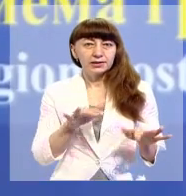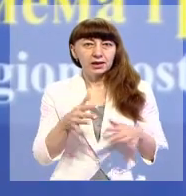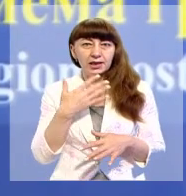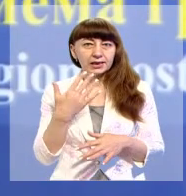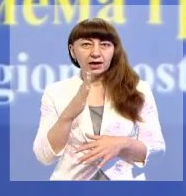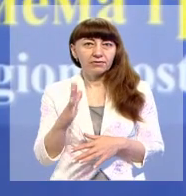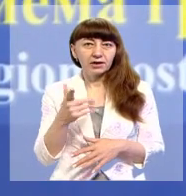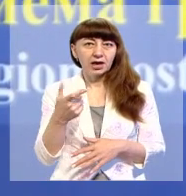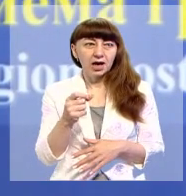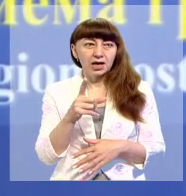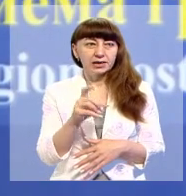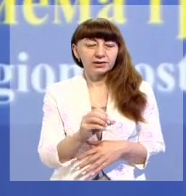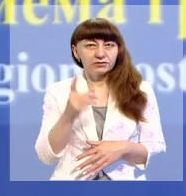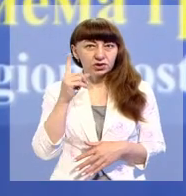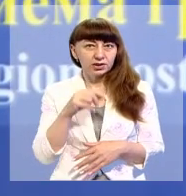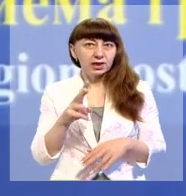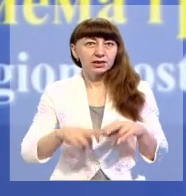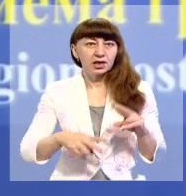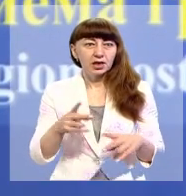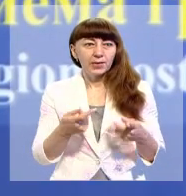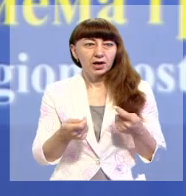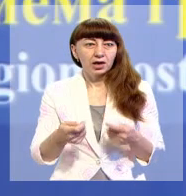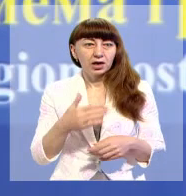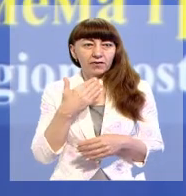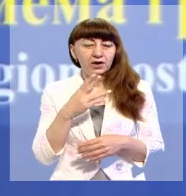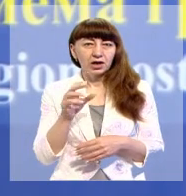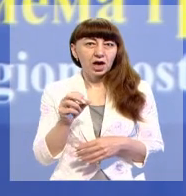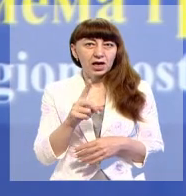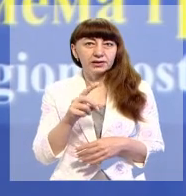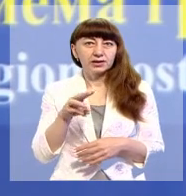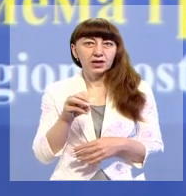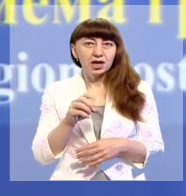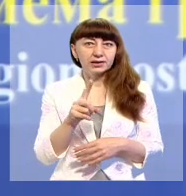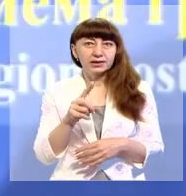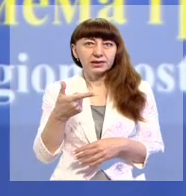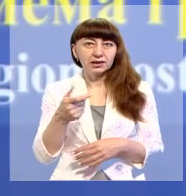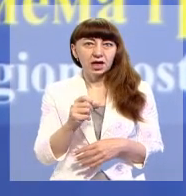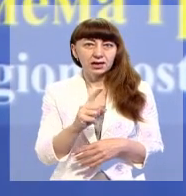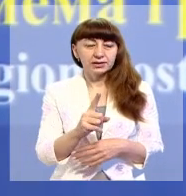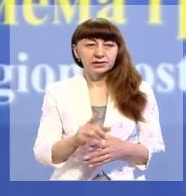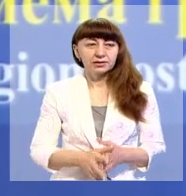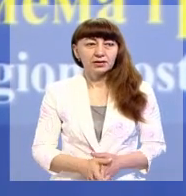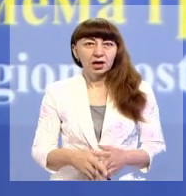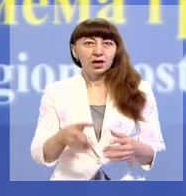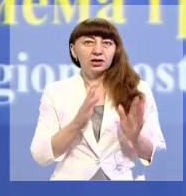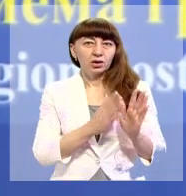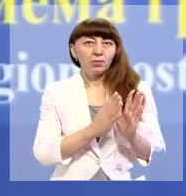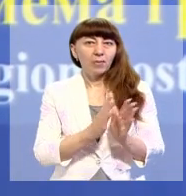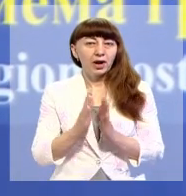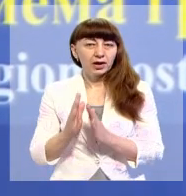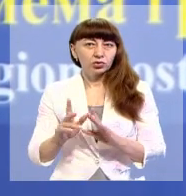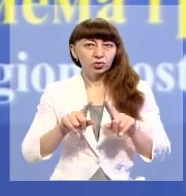емес, қазір анау кім Қазтрансгаз аймақ дейтін компанияны білесіздер ғой. Олар міне кезек бойынша